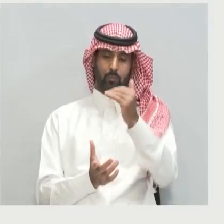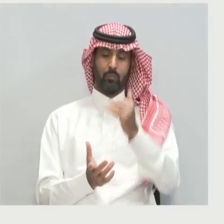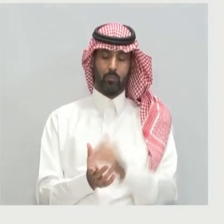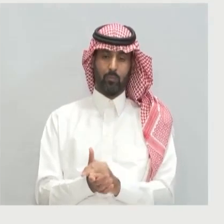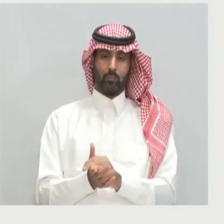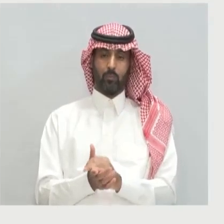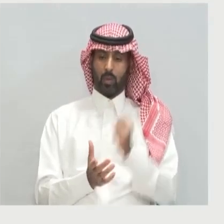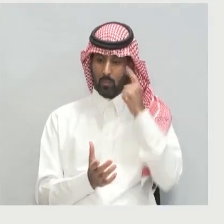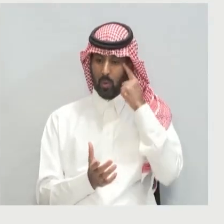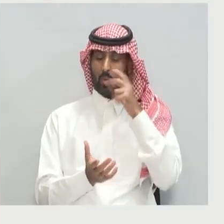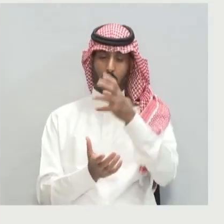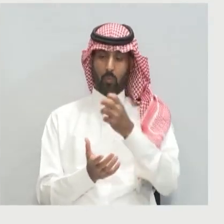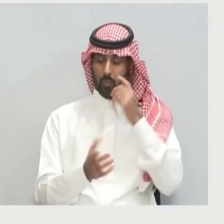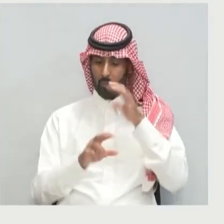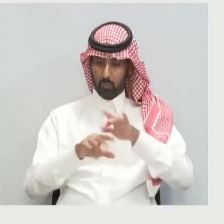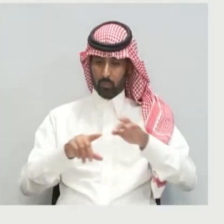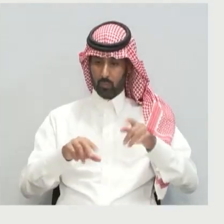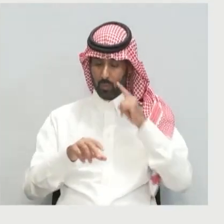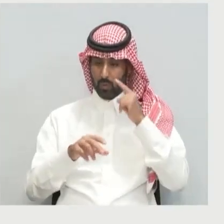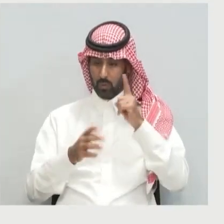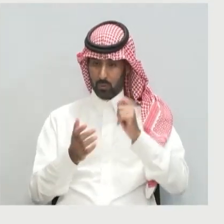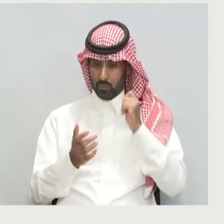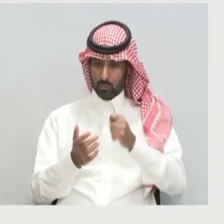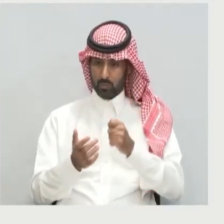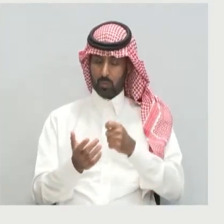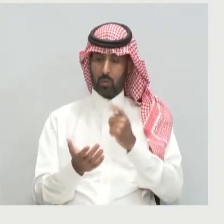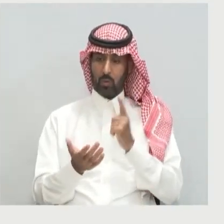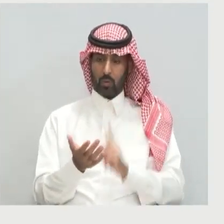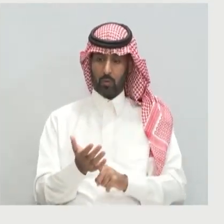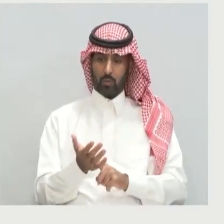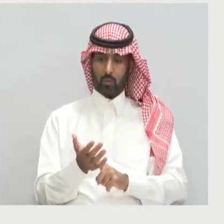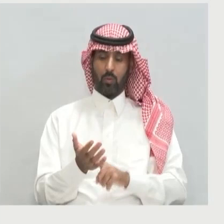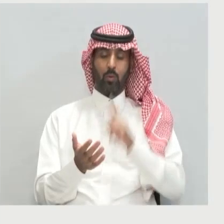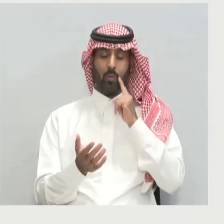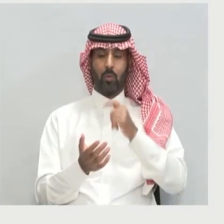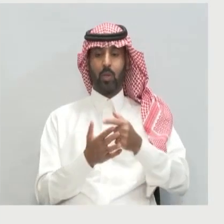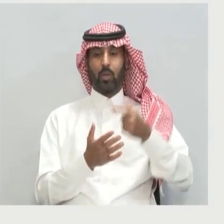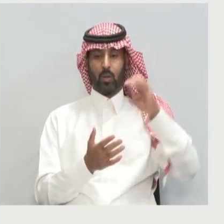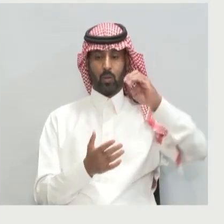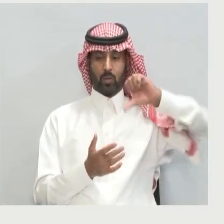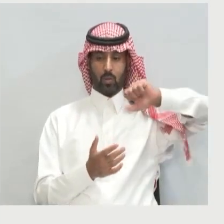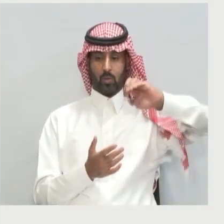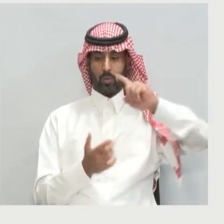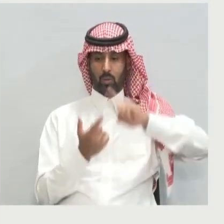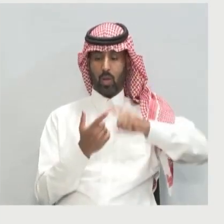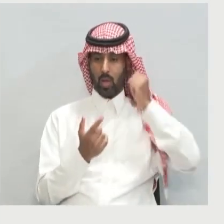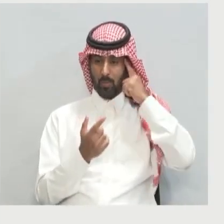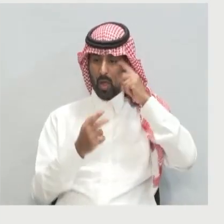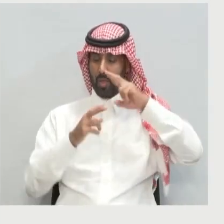من اشهر المصادر الموثوق بها مثل موقع جوجل البحث العلمي